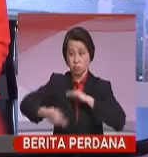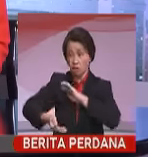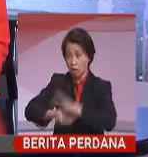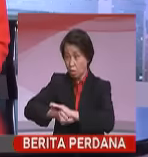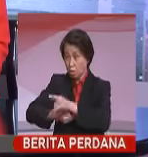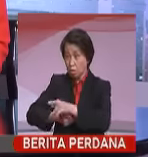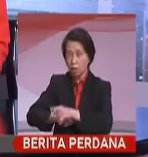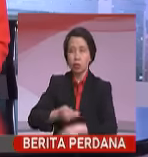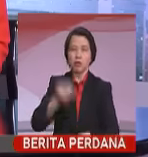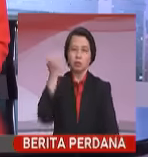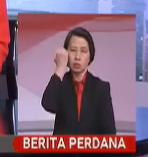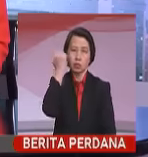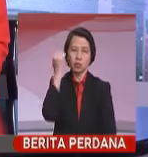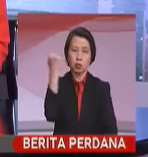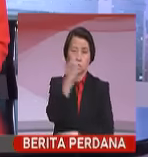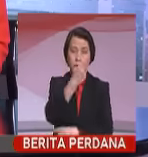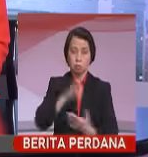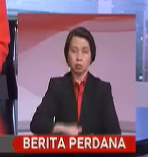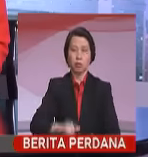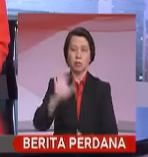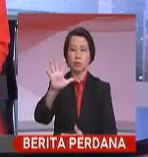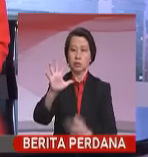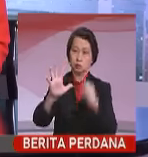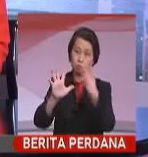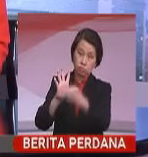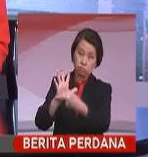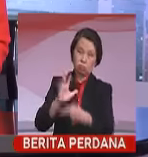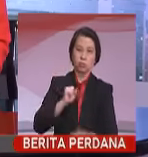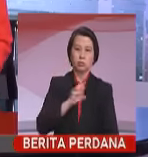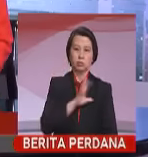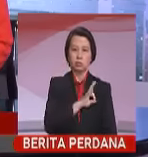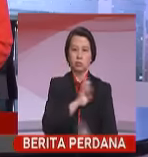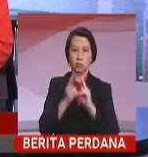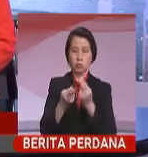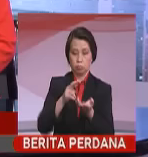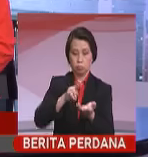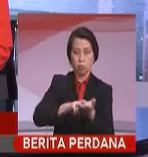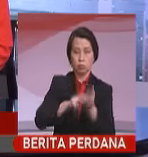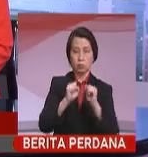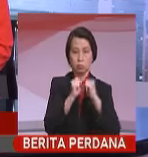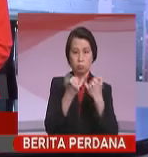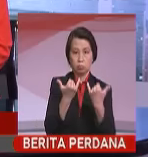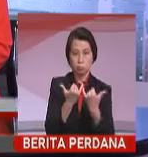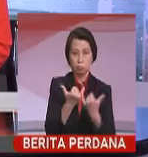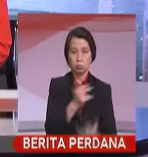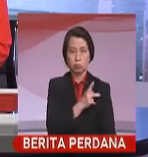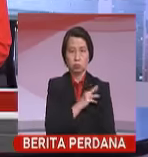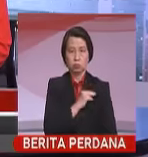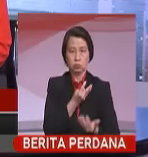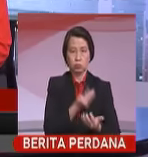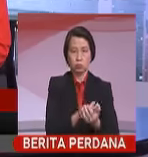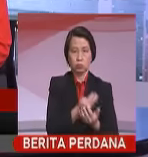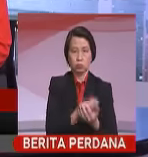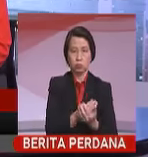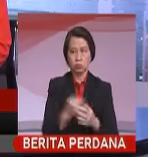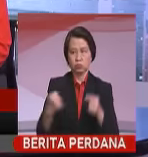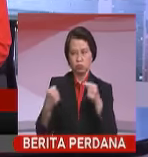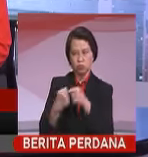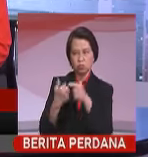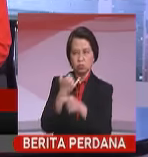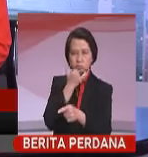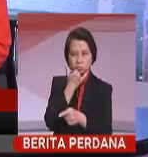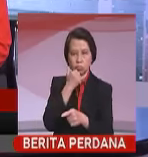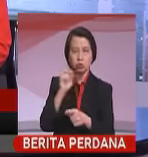Kuala Lumpur hari ini. Kelima-lima tertuduh yang merupakan kaki tangan unit pendaftaran syarikat di Kementerian Kewangan dituduh